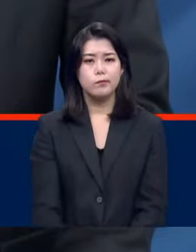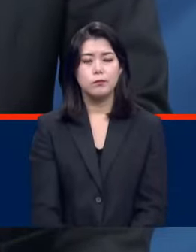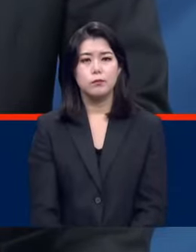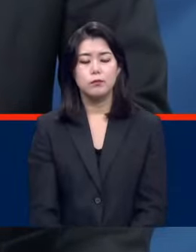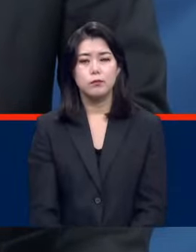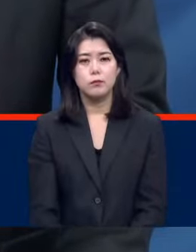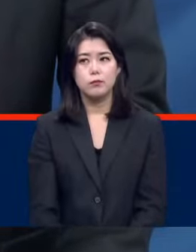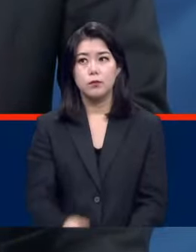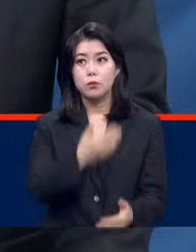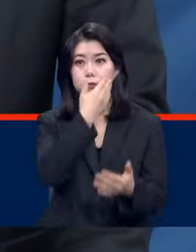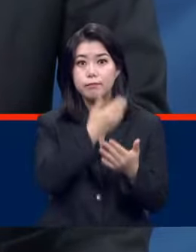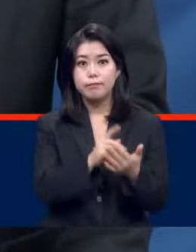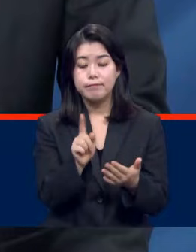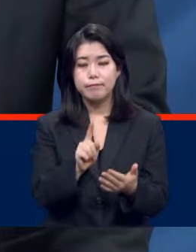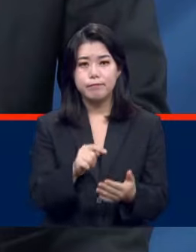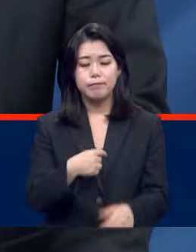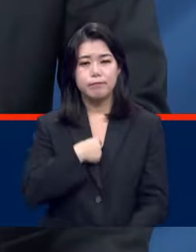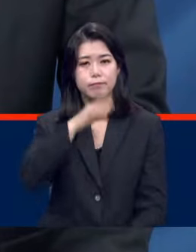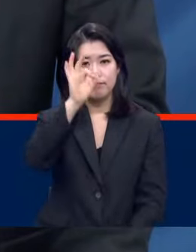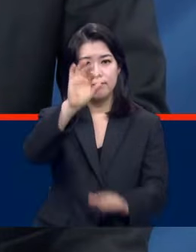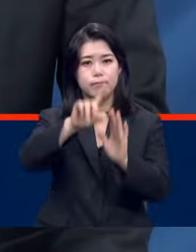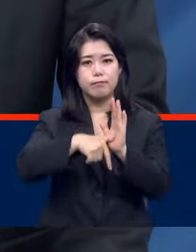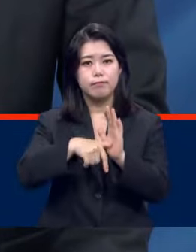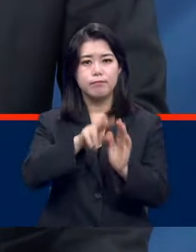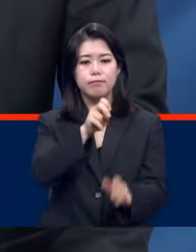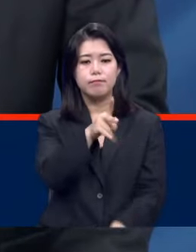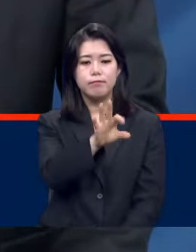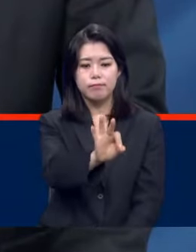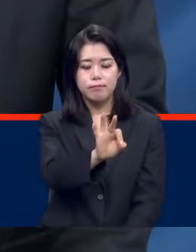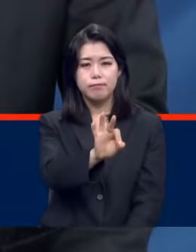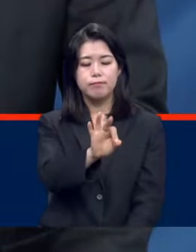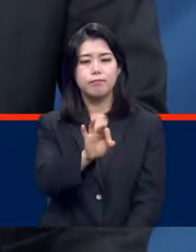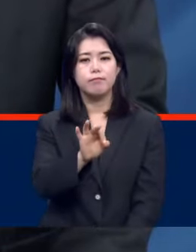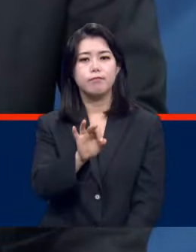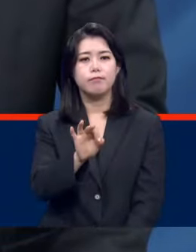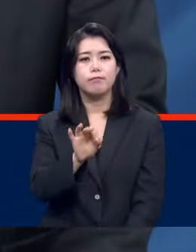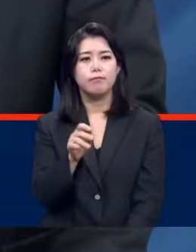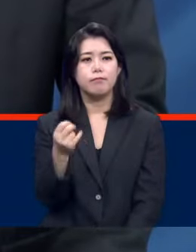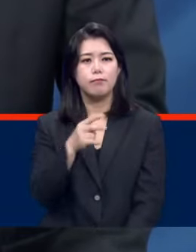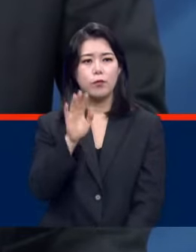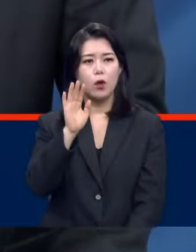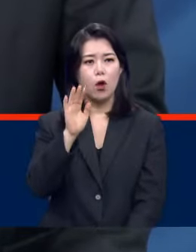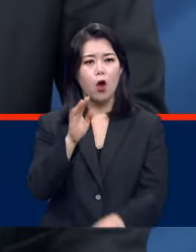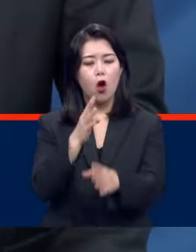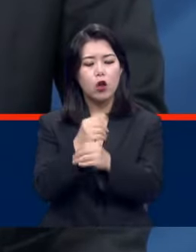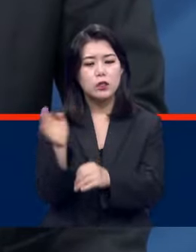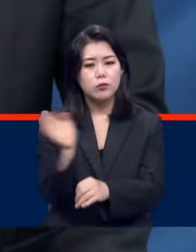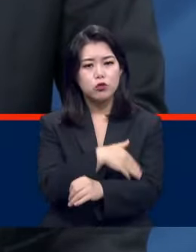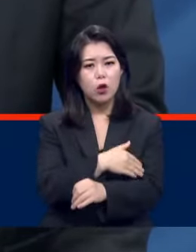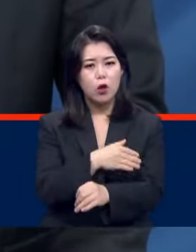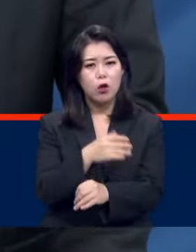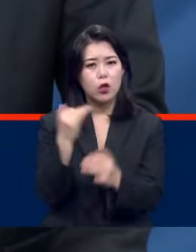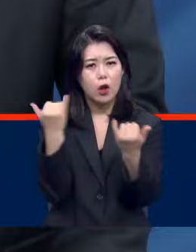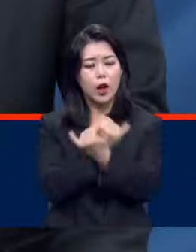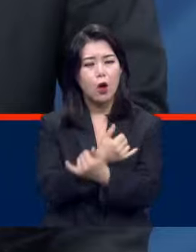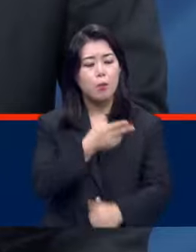예 중요한 것은 제가 볼 때 명태가 언 언제 시점부터 연락을 하지 않았다가 아니라 어